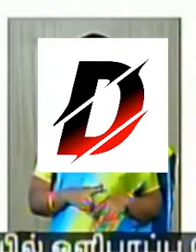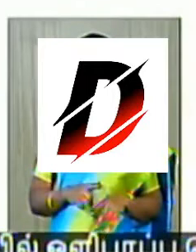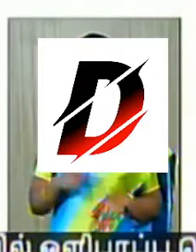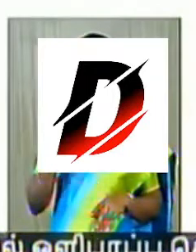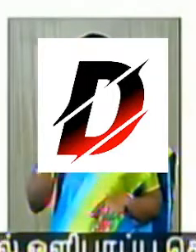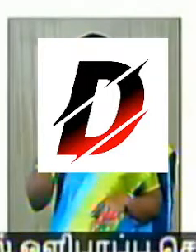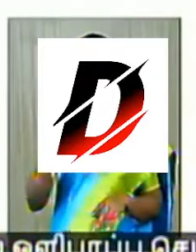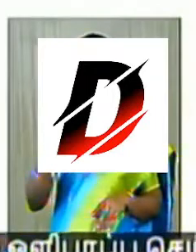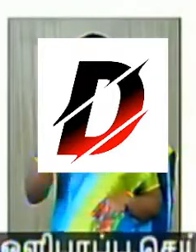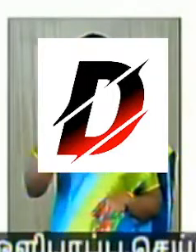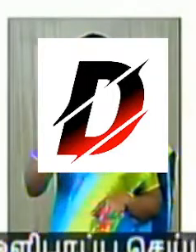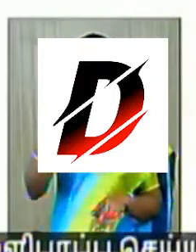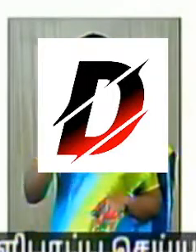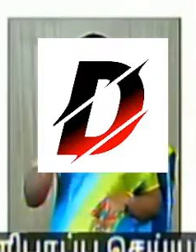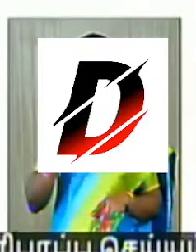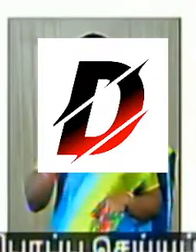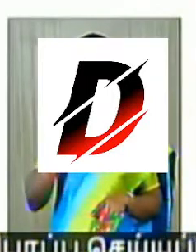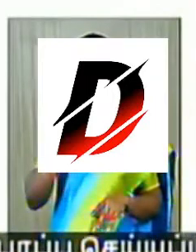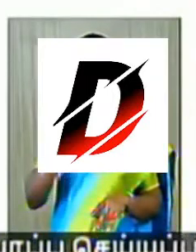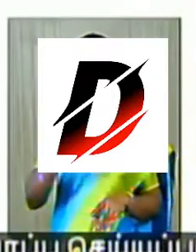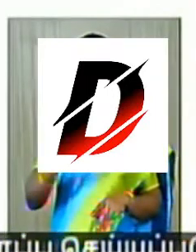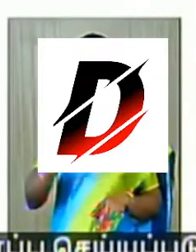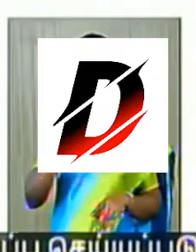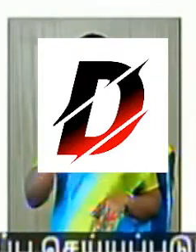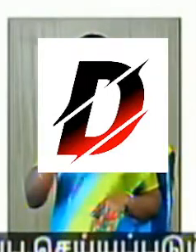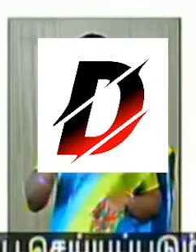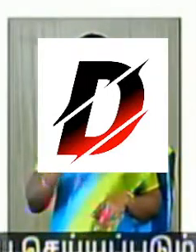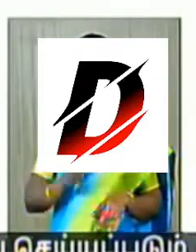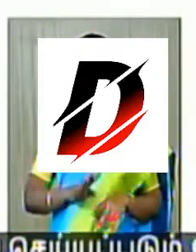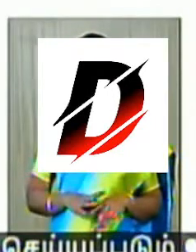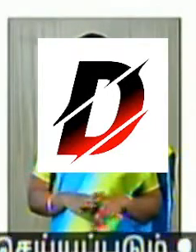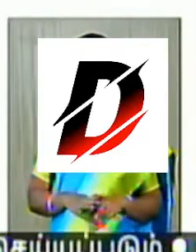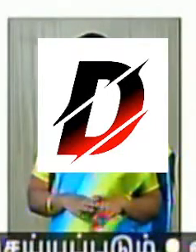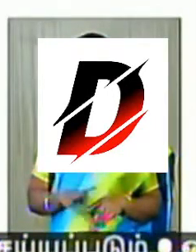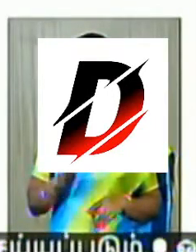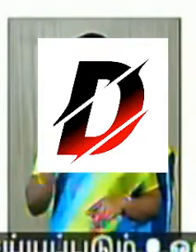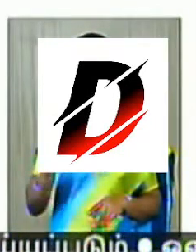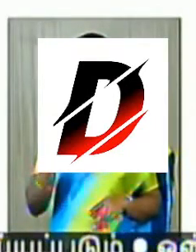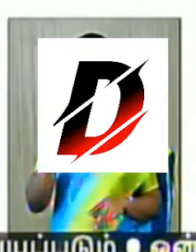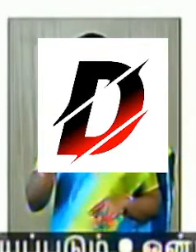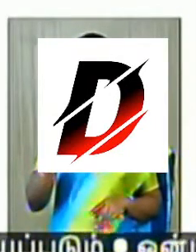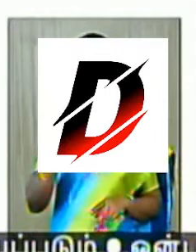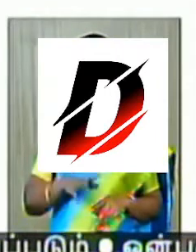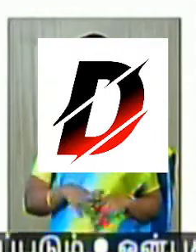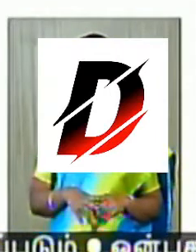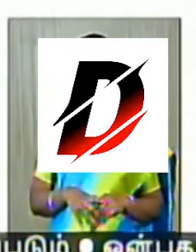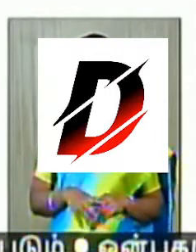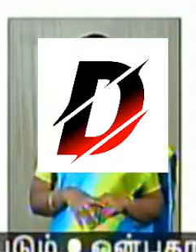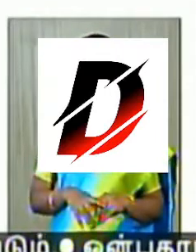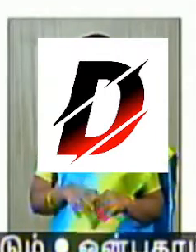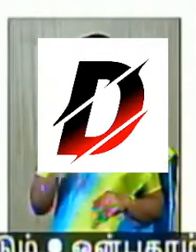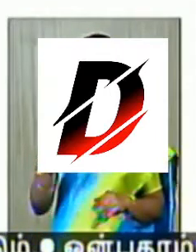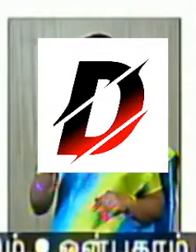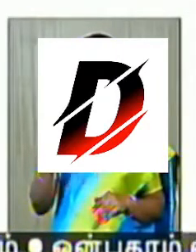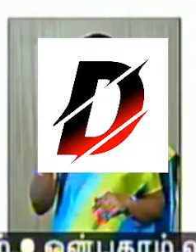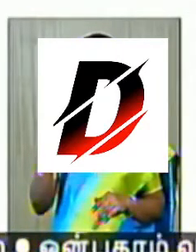9 × 5 = 45, 9 × 6 = 54, 9 × 7 = 63. நம்ம 9 வாய்ப்பாடு சொல்றதை நினைச்சா டக்கு டக்குன்னு போட்டு போயிட்டு இருக்கலாம்.